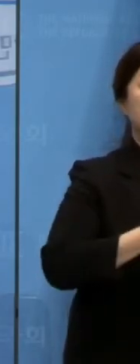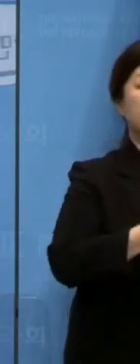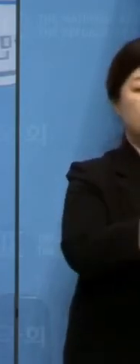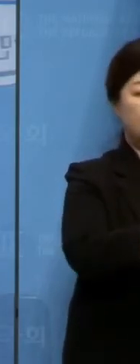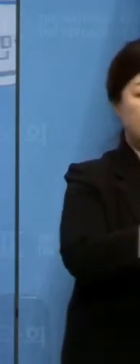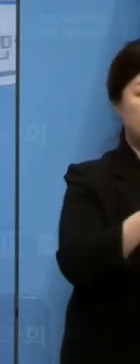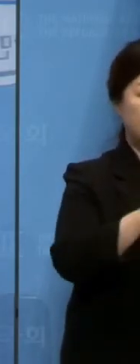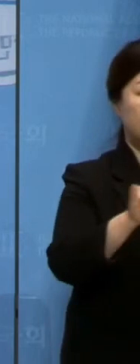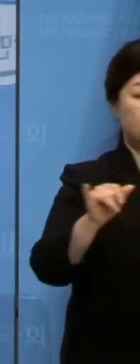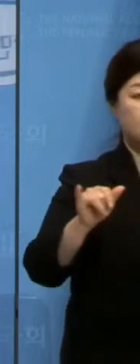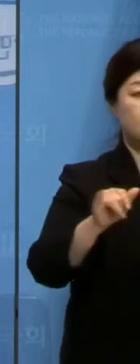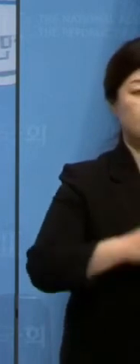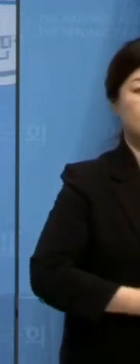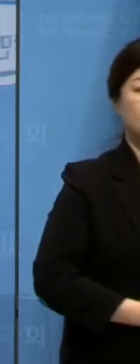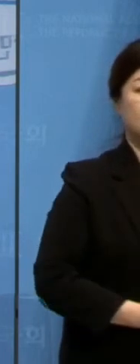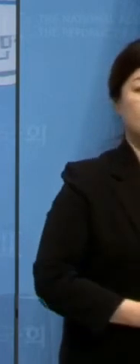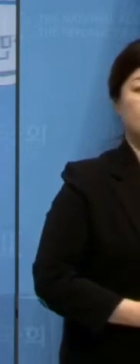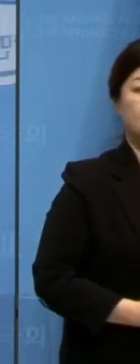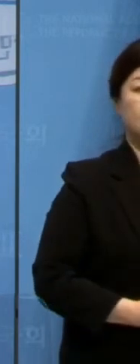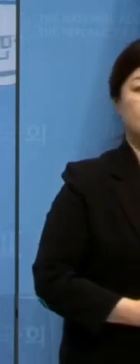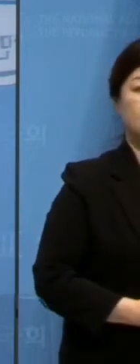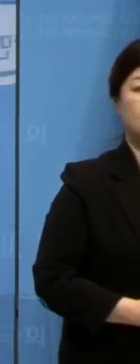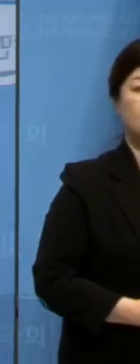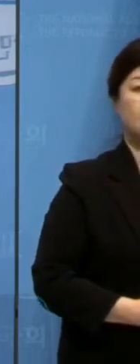4,443제곱미터의 땅이